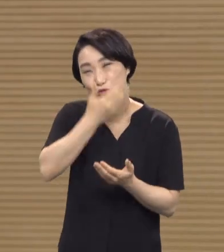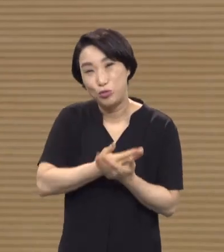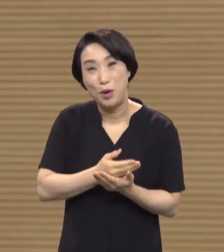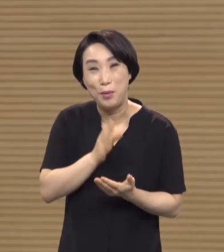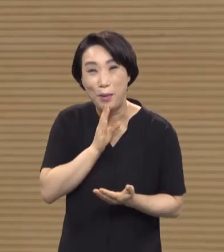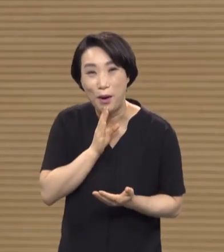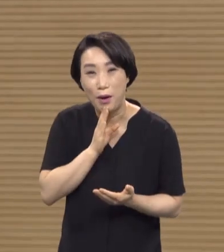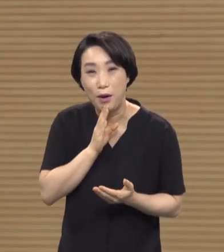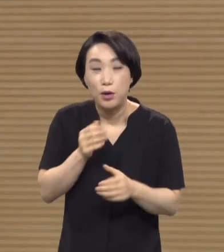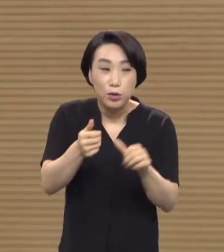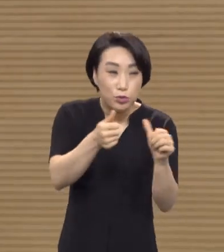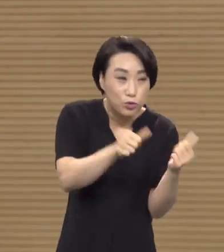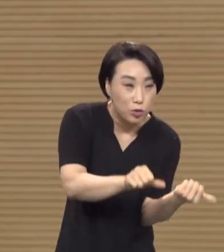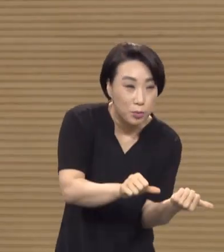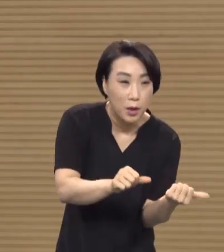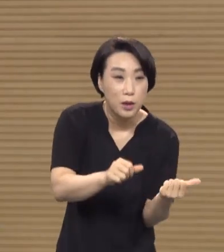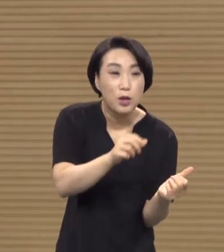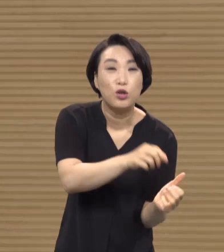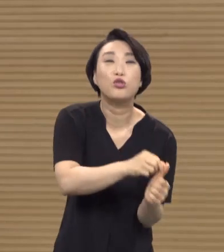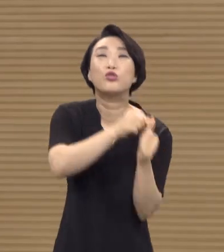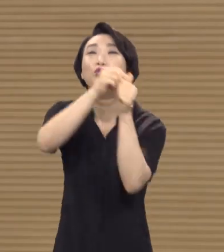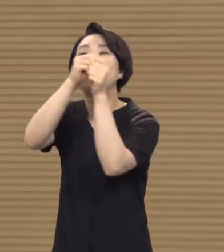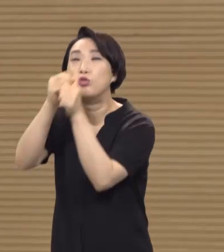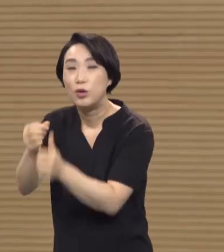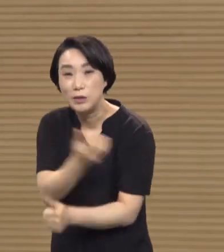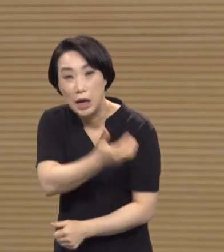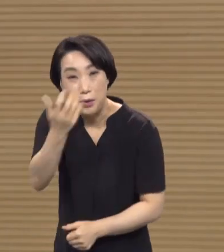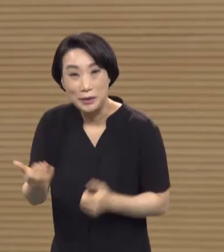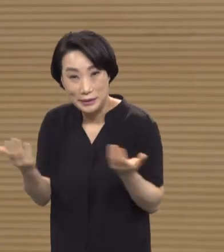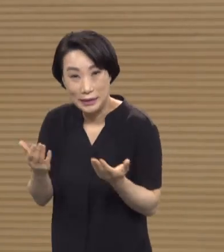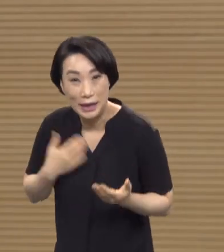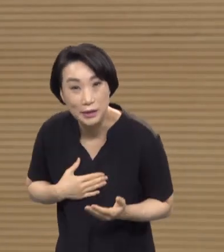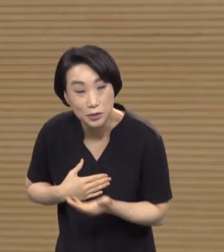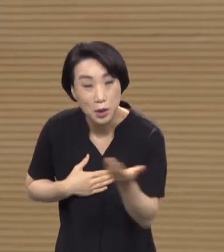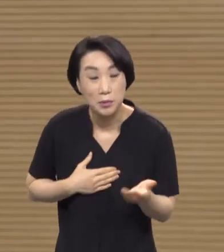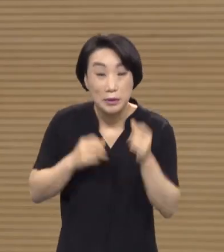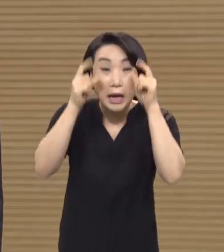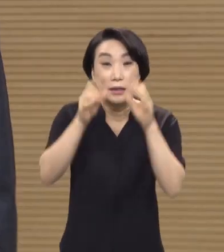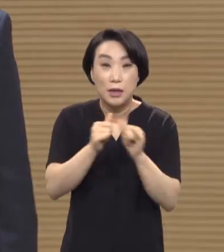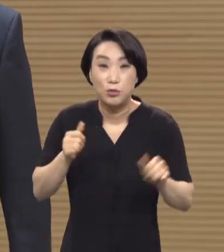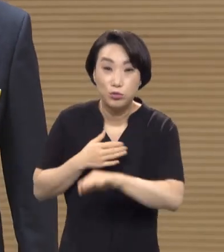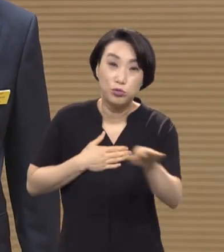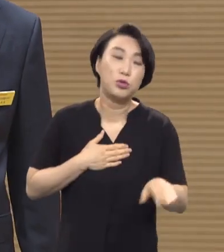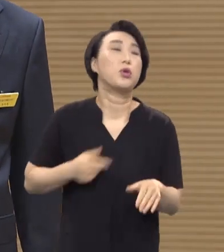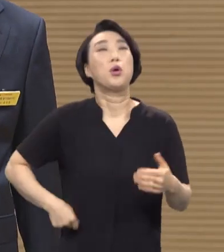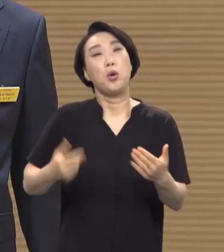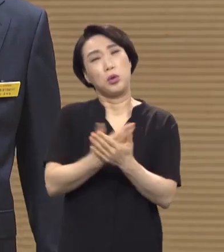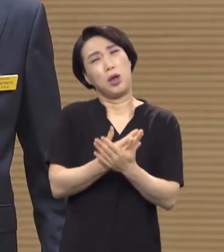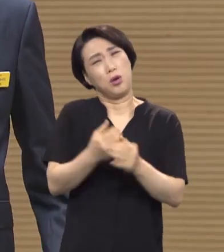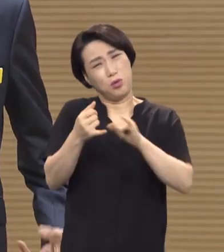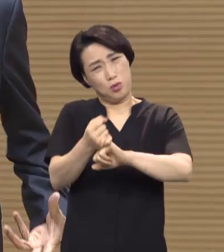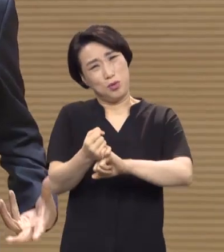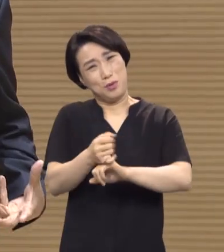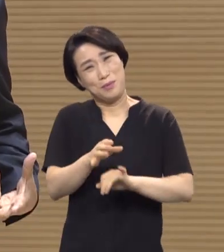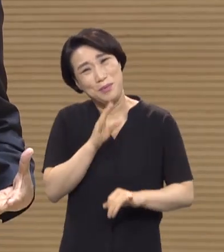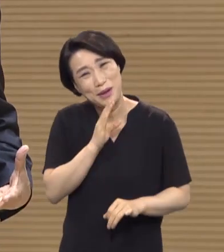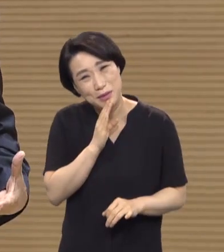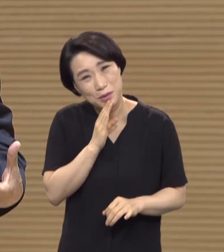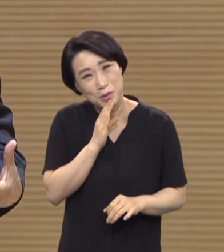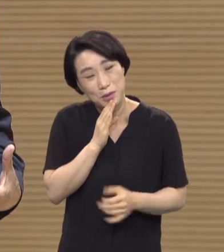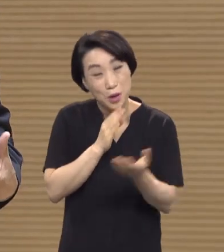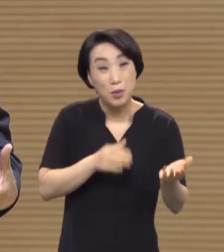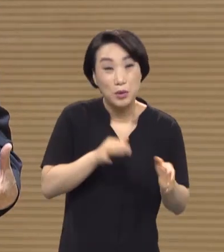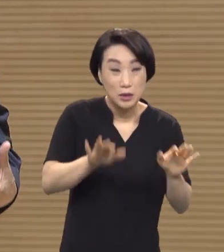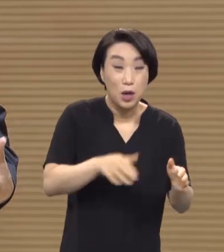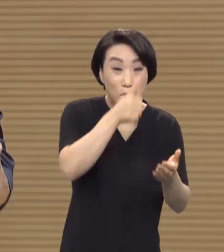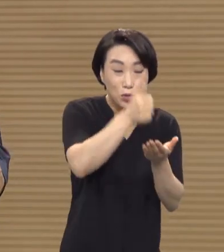일인데, 죽음에서 사는 일인데 반드시 깨닫는 자는 회개하지 않겠습니까? 무도로